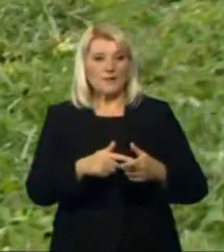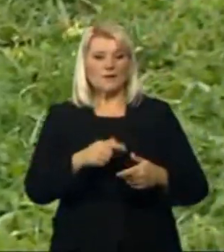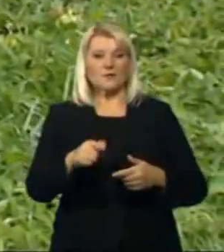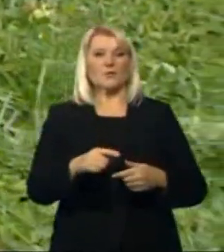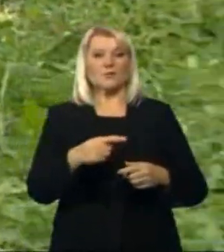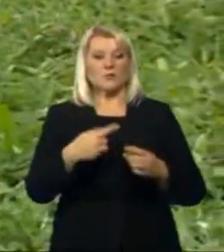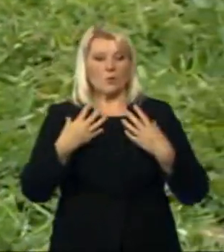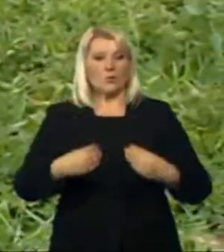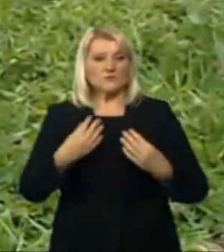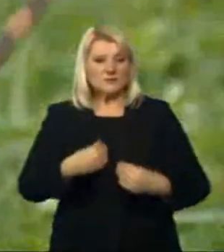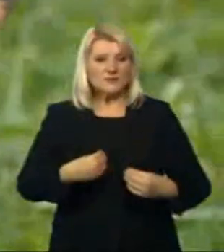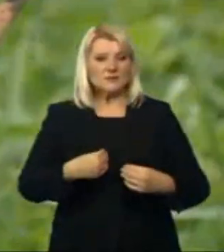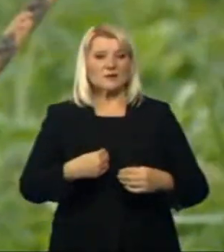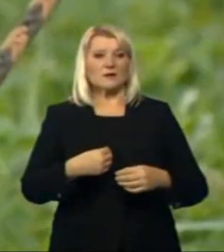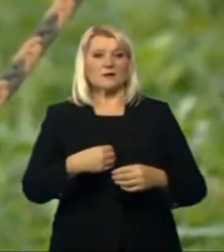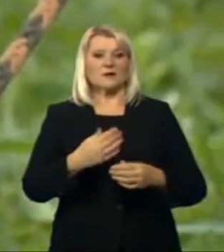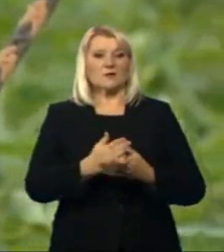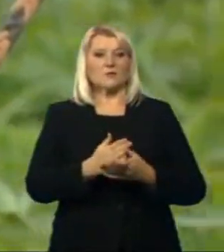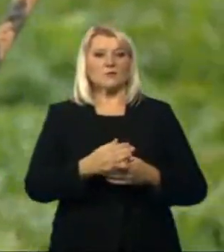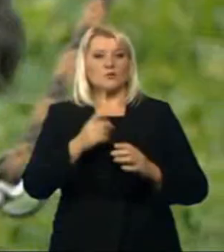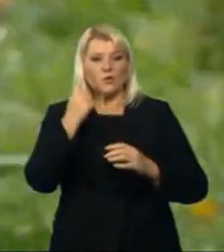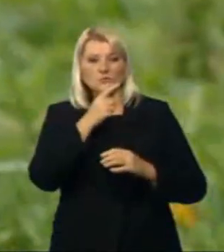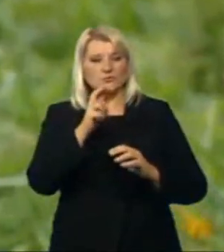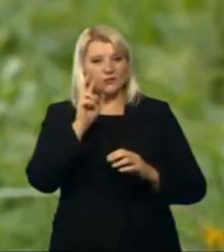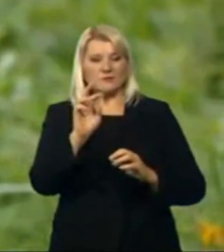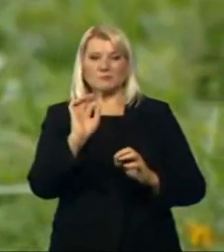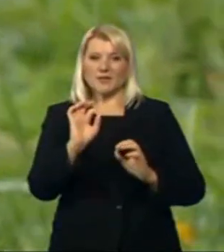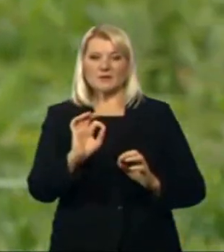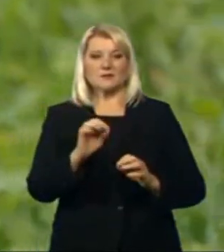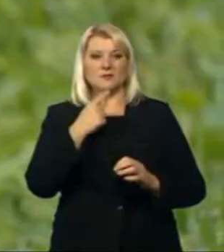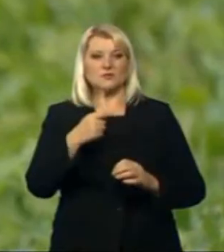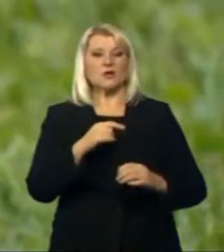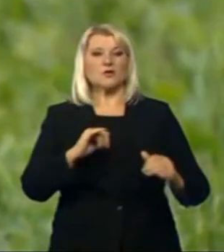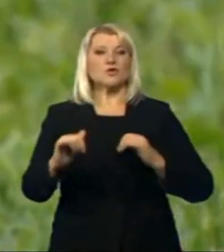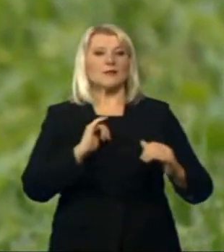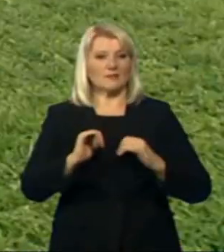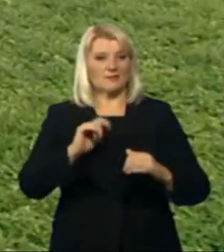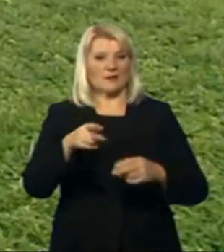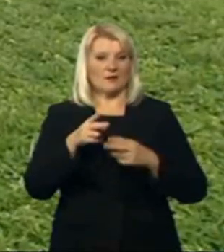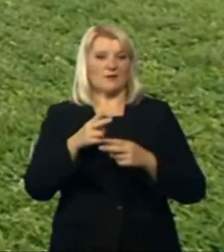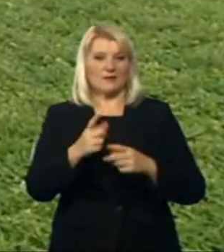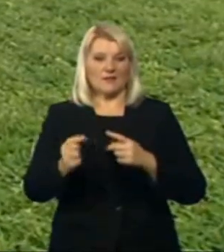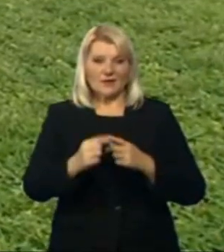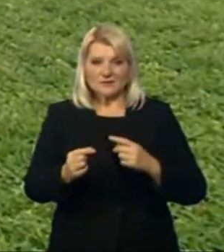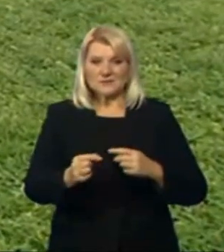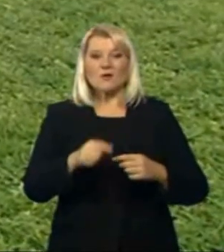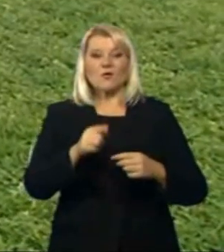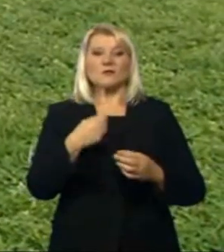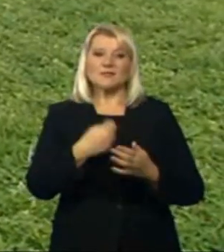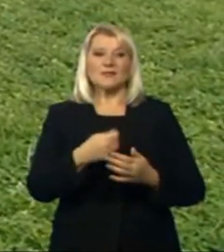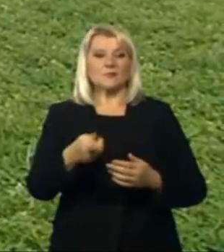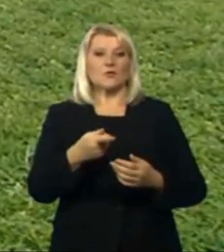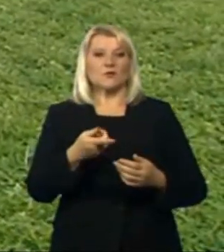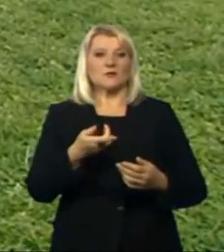je to dlouhostrsták se čtvrátkejma očima, který mu říkají ředitel útulku. Je to jeden z pejsků,